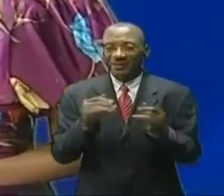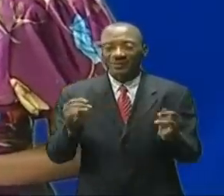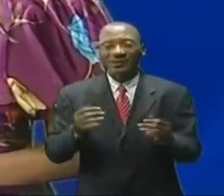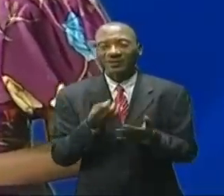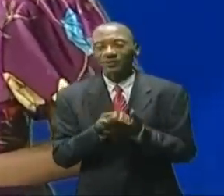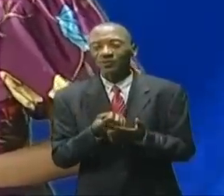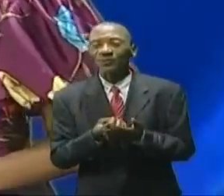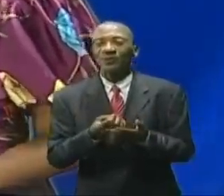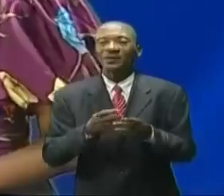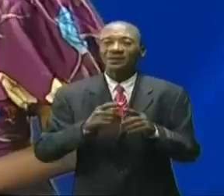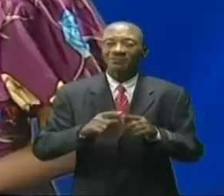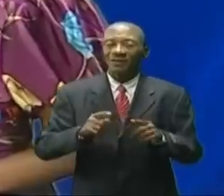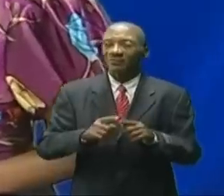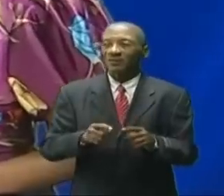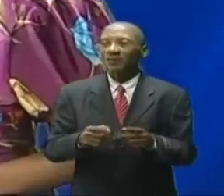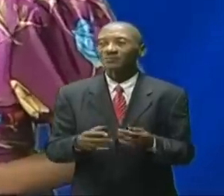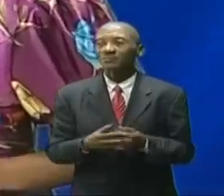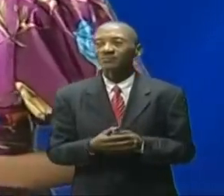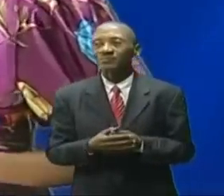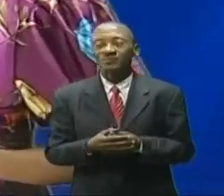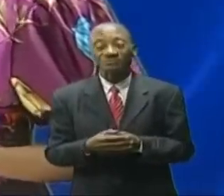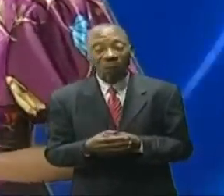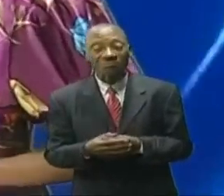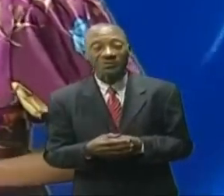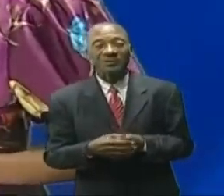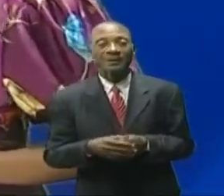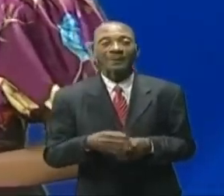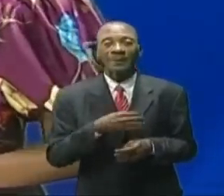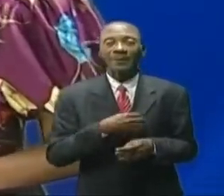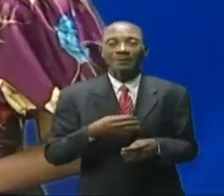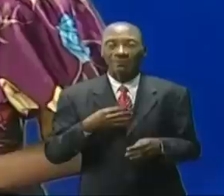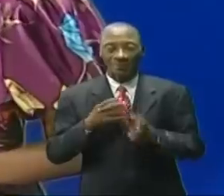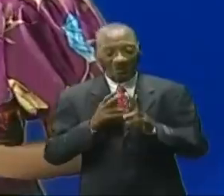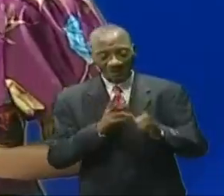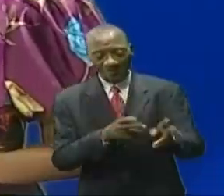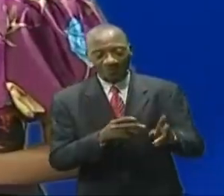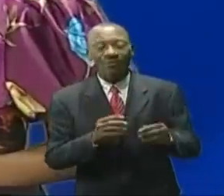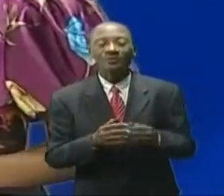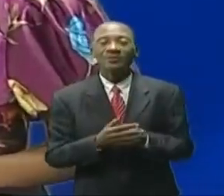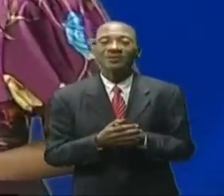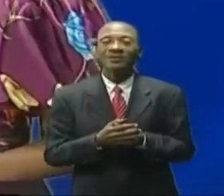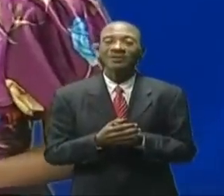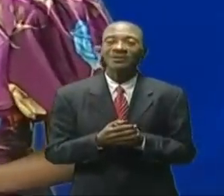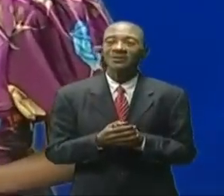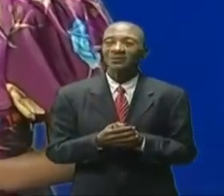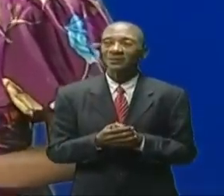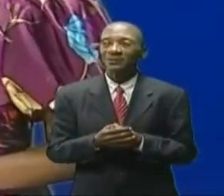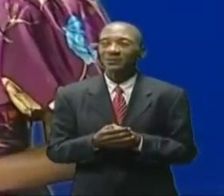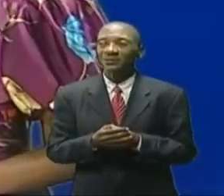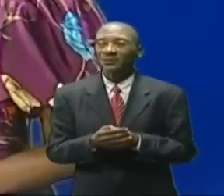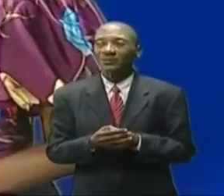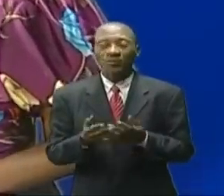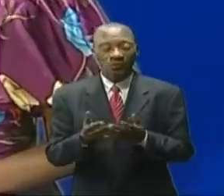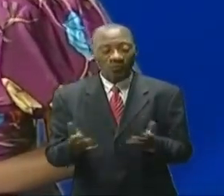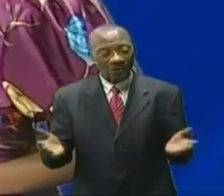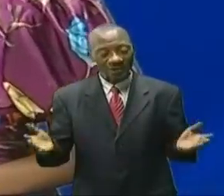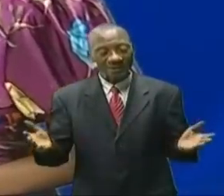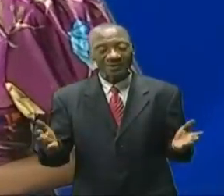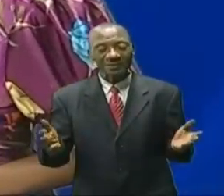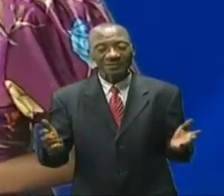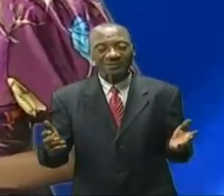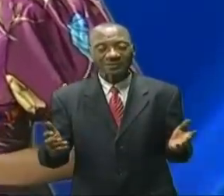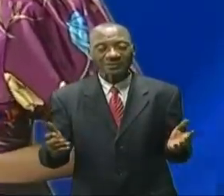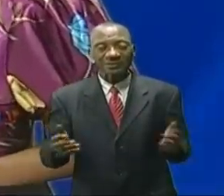doléances. Évidemment, les doléances des personnes, les personnes qui nous entourent, les Congolais notamment. Nous ne sommes